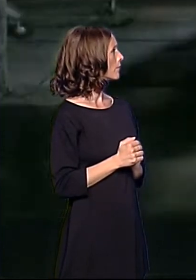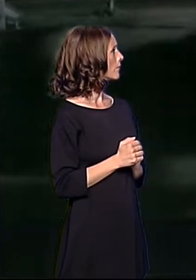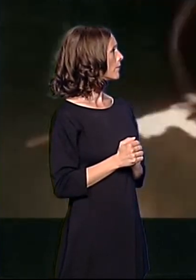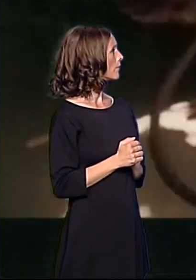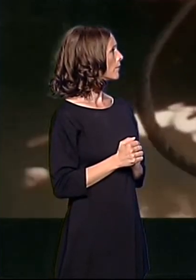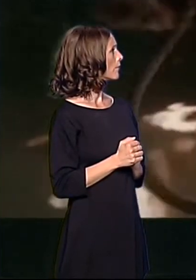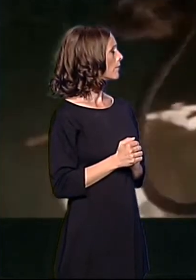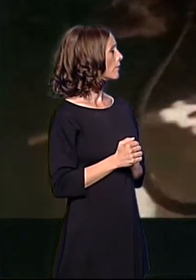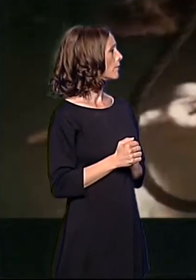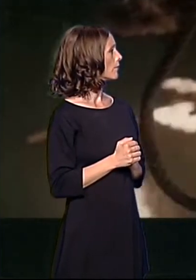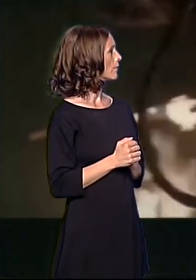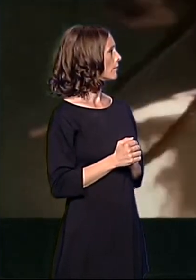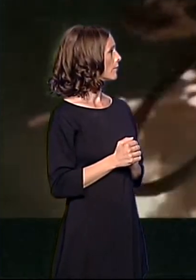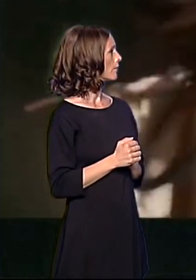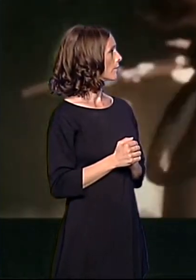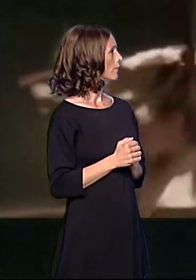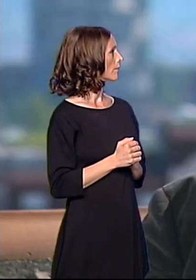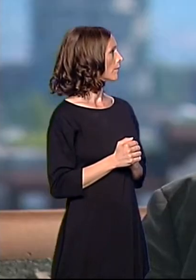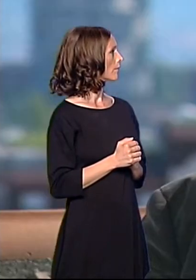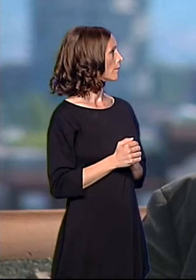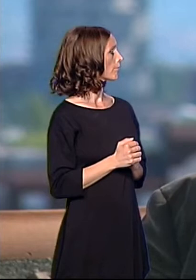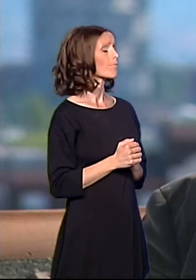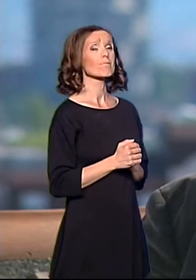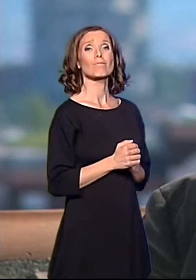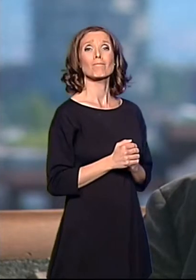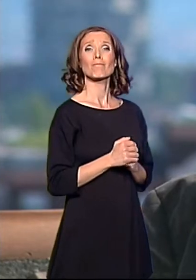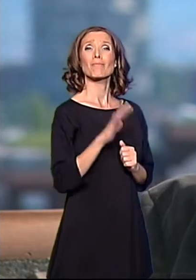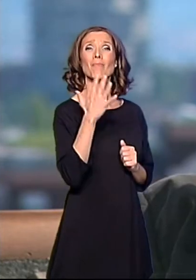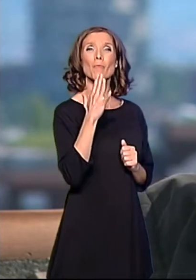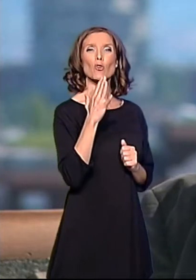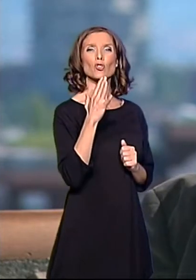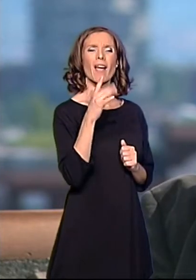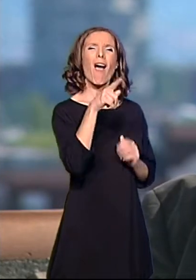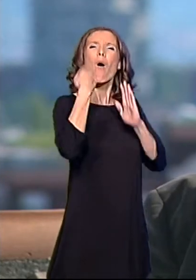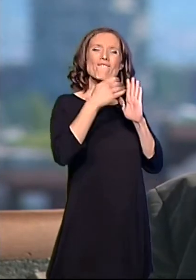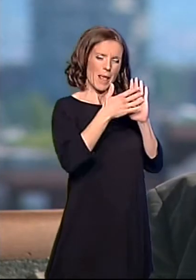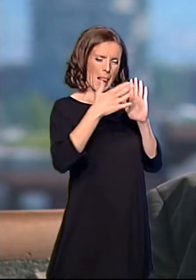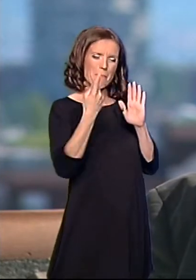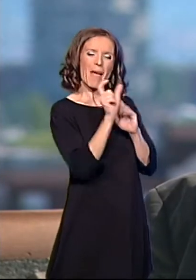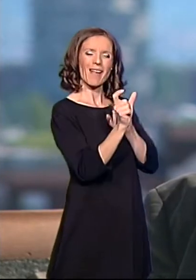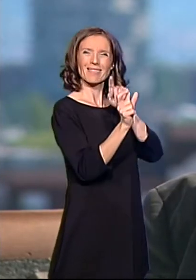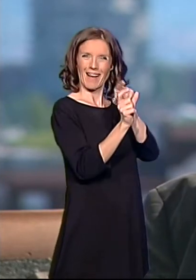I wouldn't give it no more thought than ringing a cat's neck. Možda je najupečatljivija scena u trenutku kada